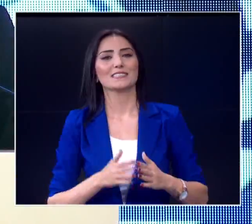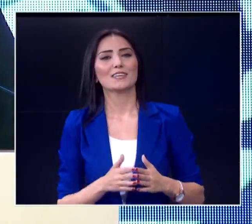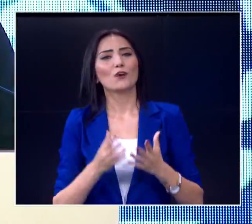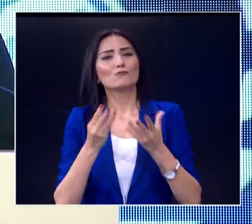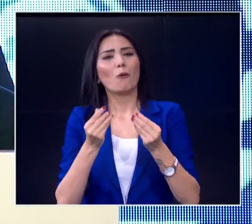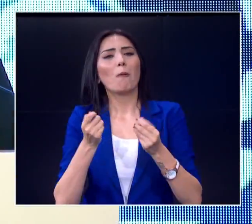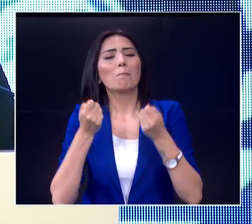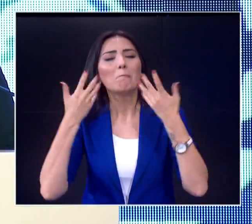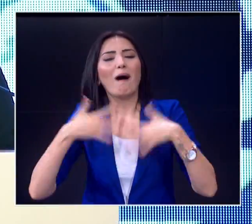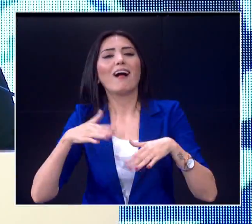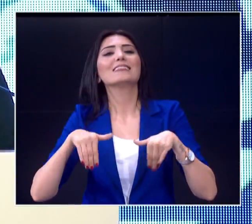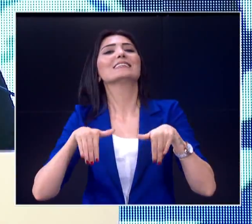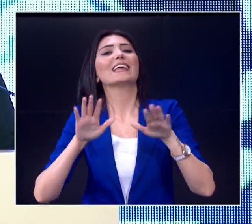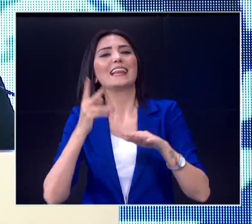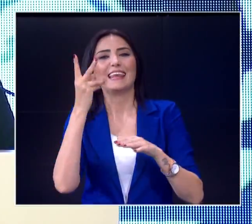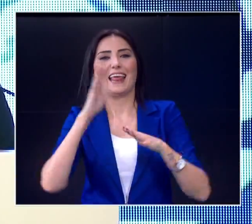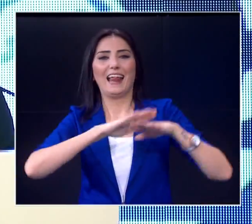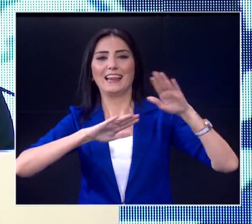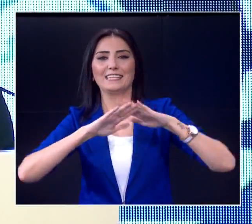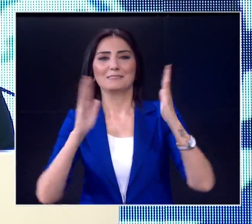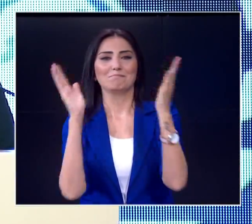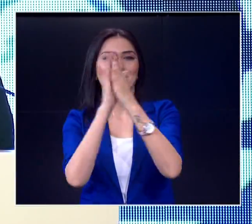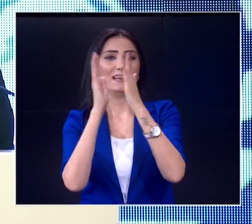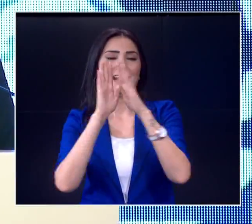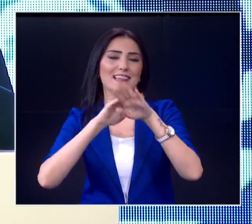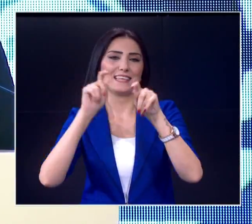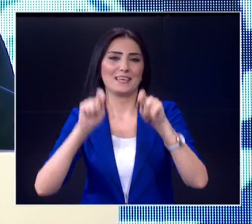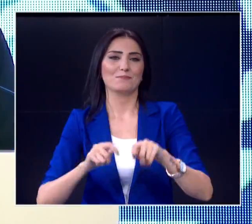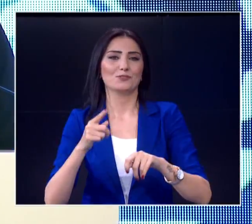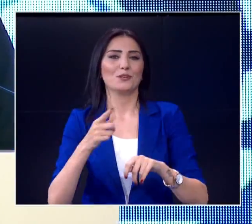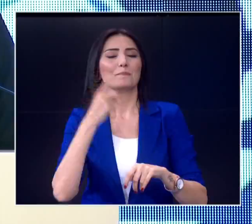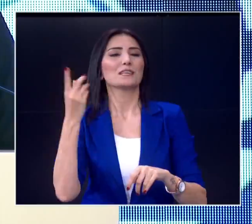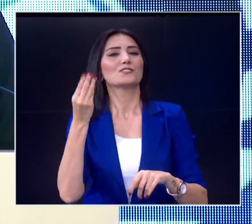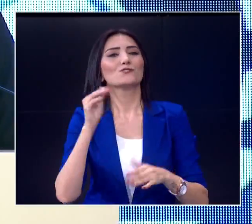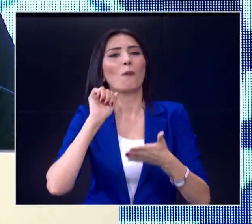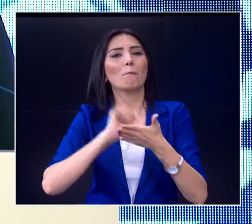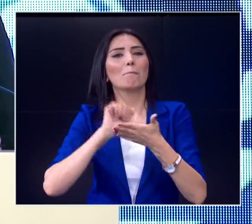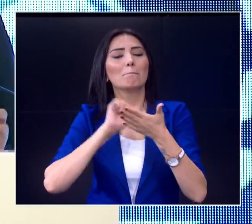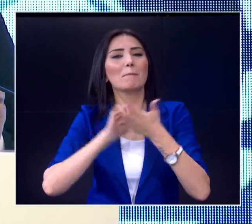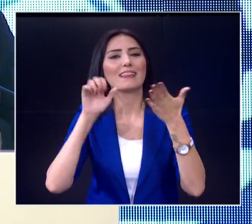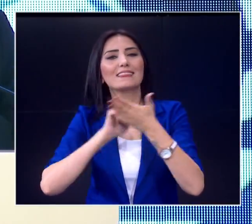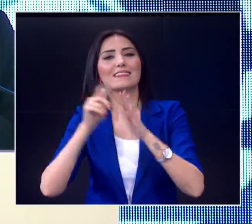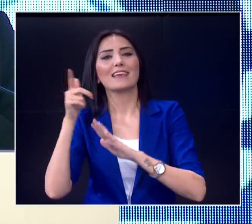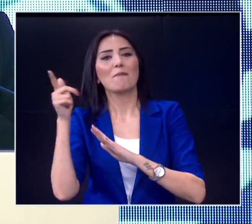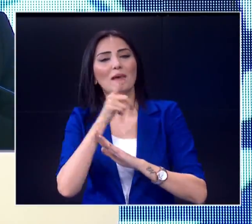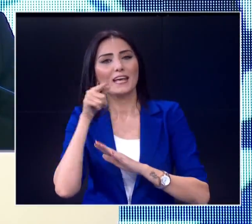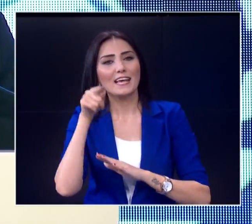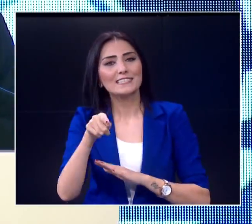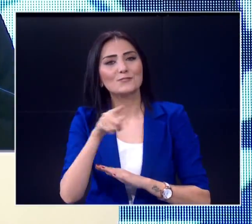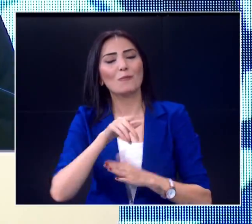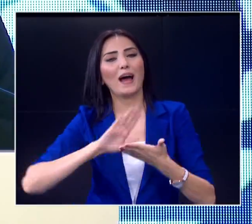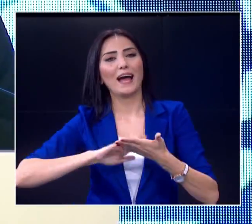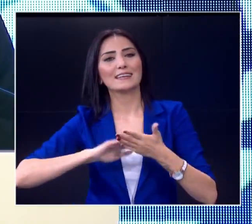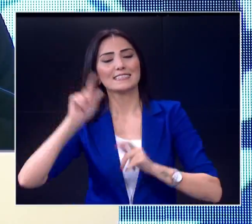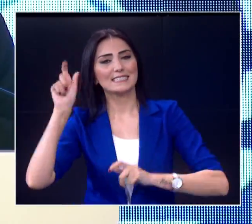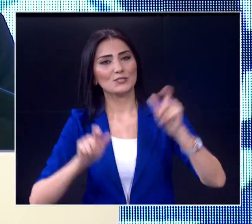Çok pahalı değil. İki elinizi birleştiriyorsunuz. Birçok medya mensubu, basın mensubu